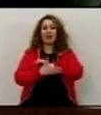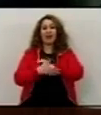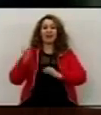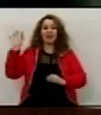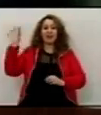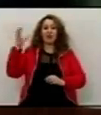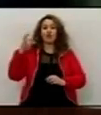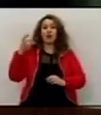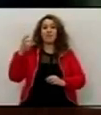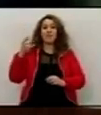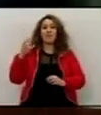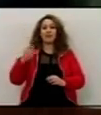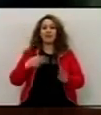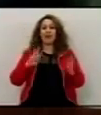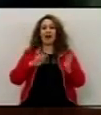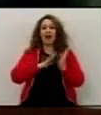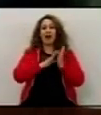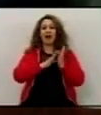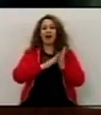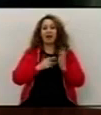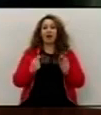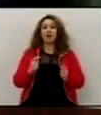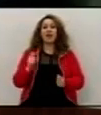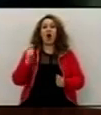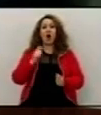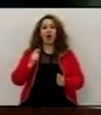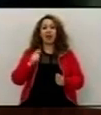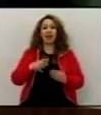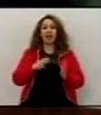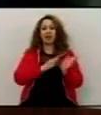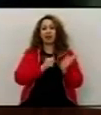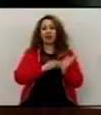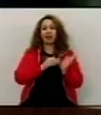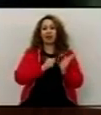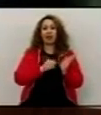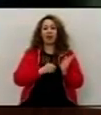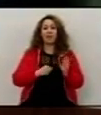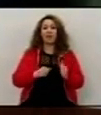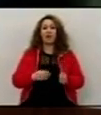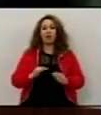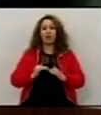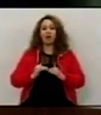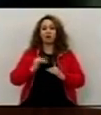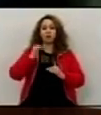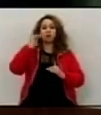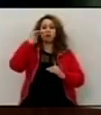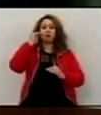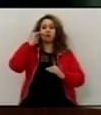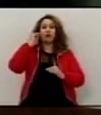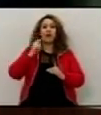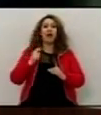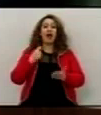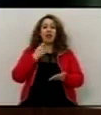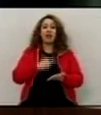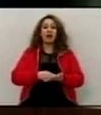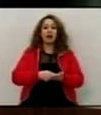أو الطاقة الشمسية، بالإضافة إلى الأسمدة. الأسمدة اليوم راهي تعرف ارتفاع، وخصوصا الضريبة على القيمة المضافة تزيد ترفع من